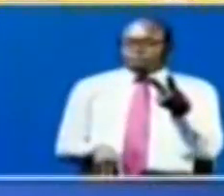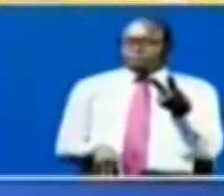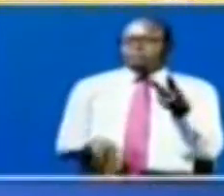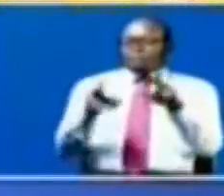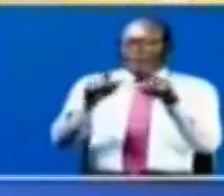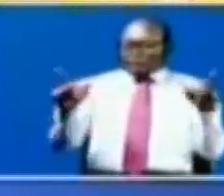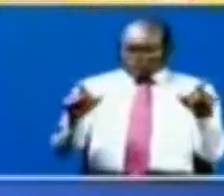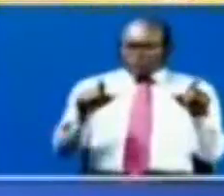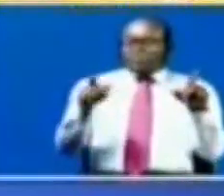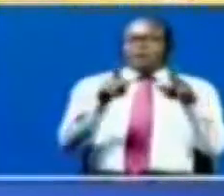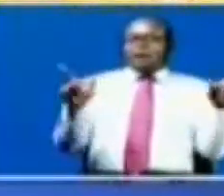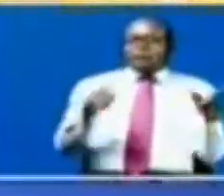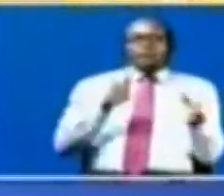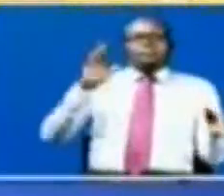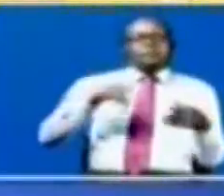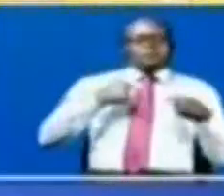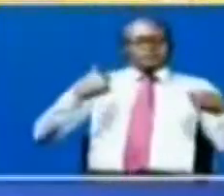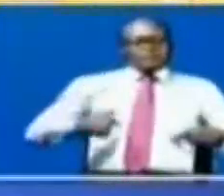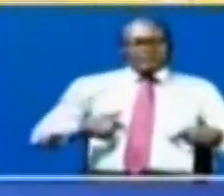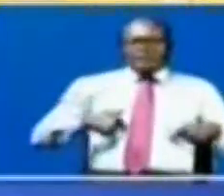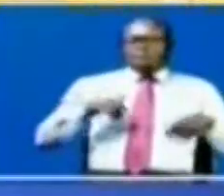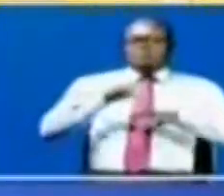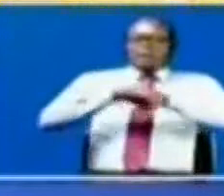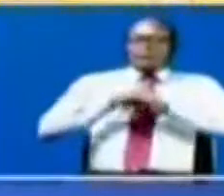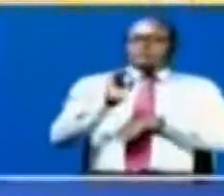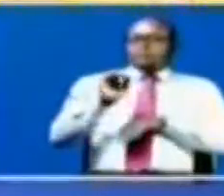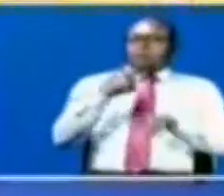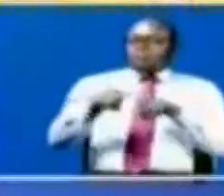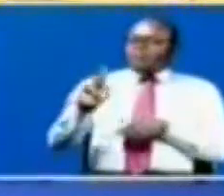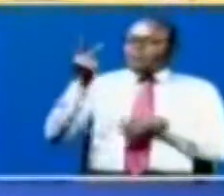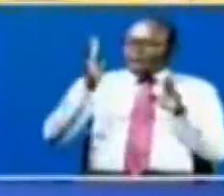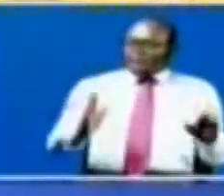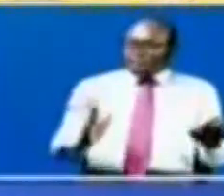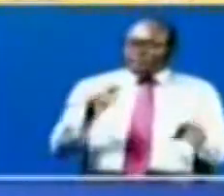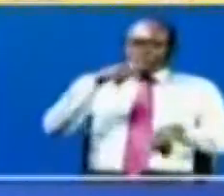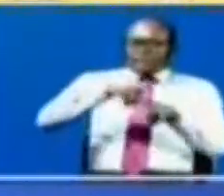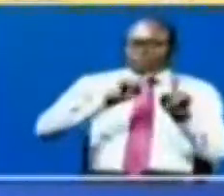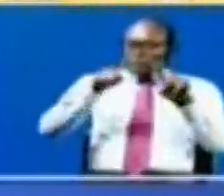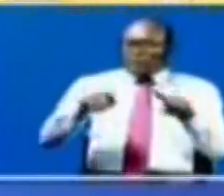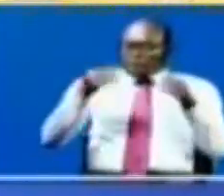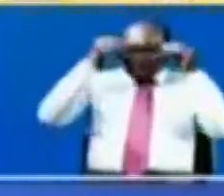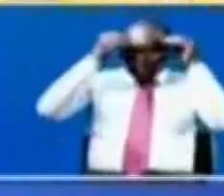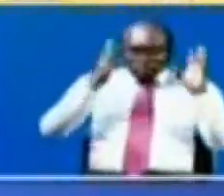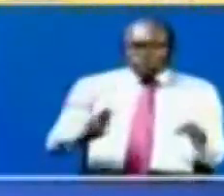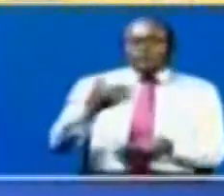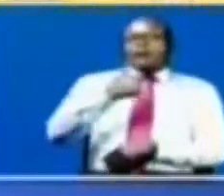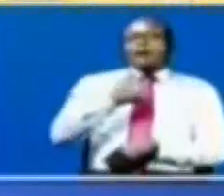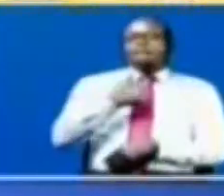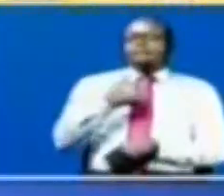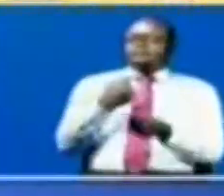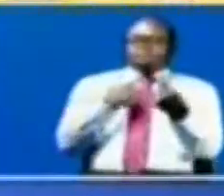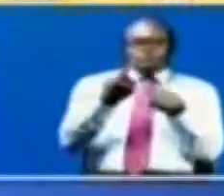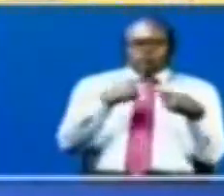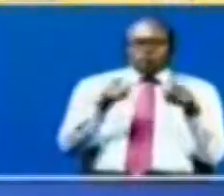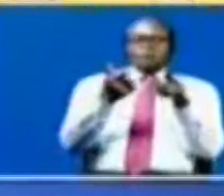lugha. Wachina wengi hawaongei Kiingereza. Lakini tumeona Wakenya wengi hapa wakati tumekuja, kuna wanafunzi ambao wanaongea